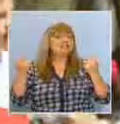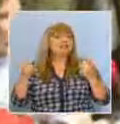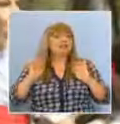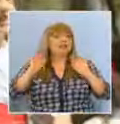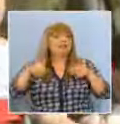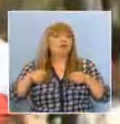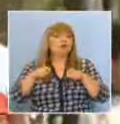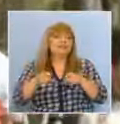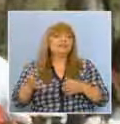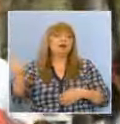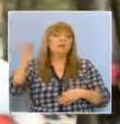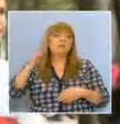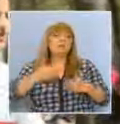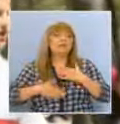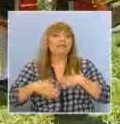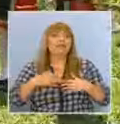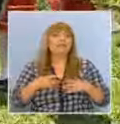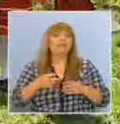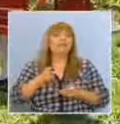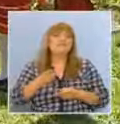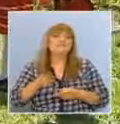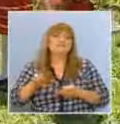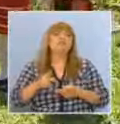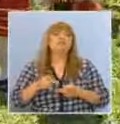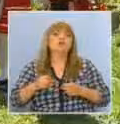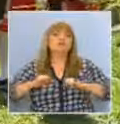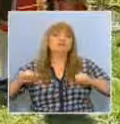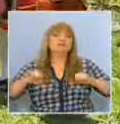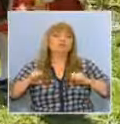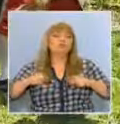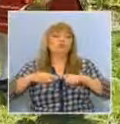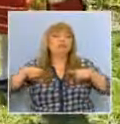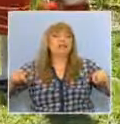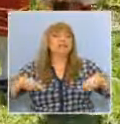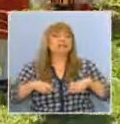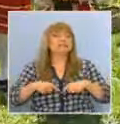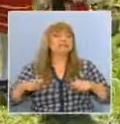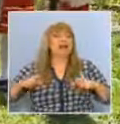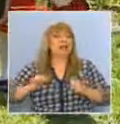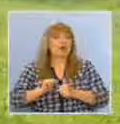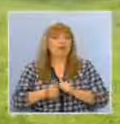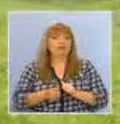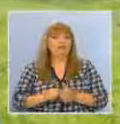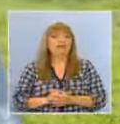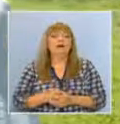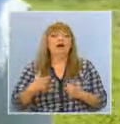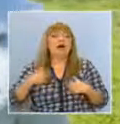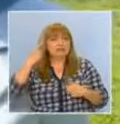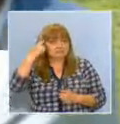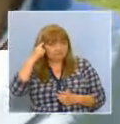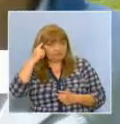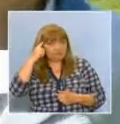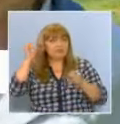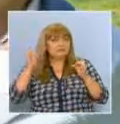отколкото в физкултурния салон. Спокойно, училищата няма да пренесат дейността си на открито. Аз категорично смятам,